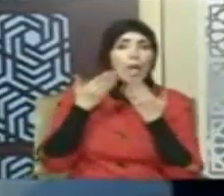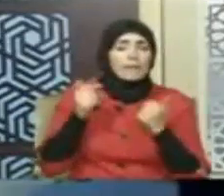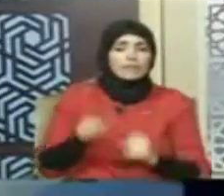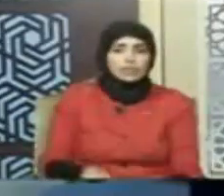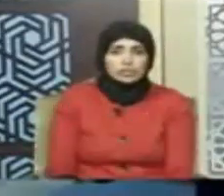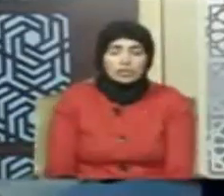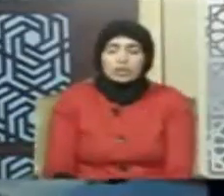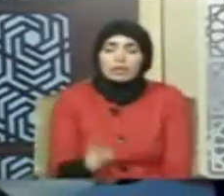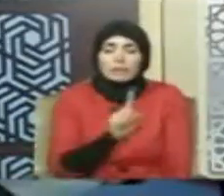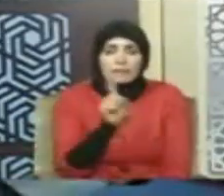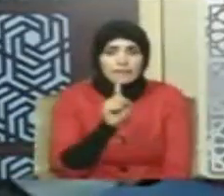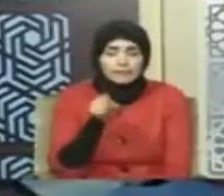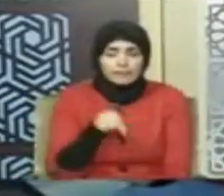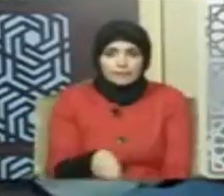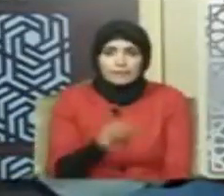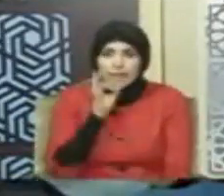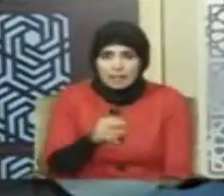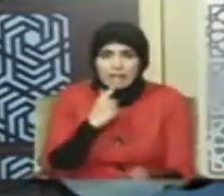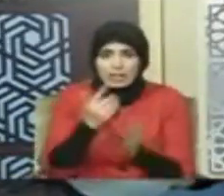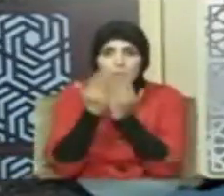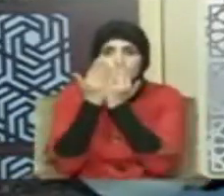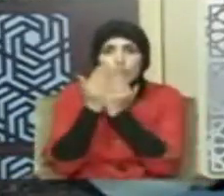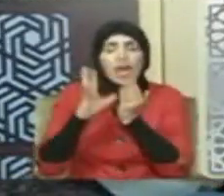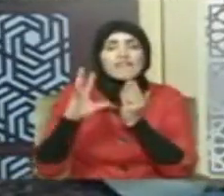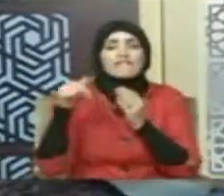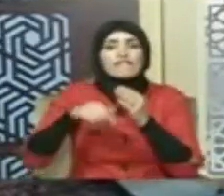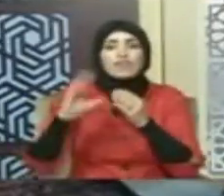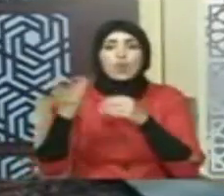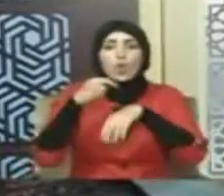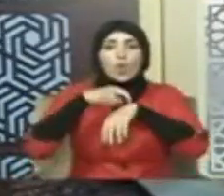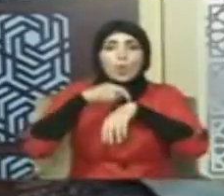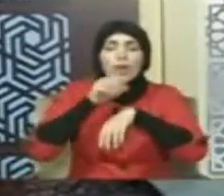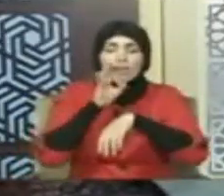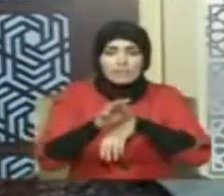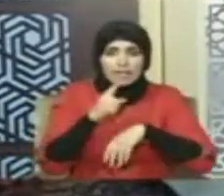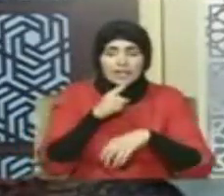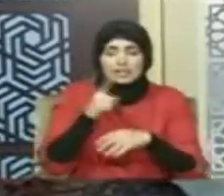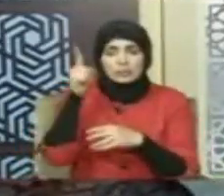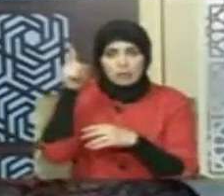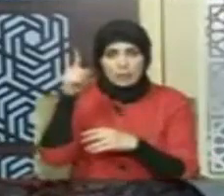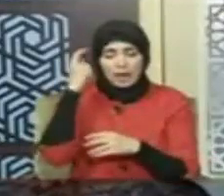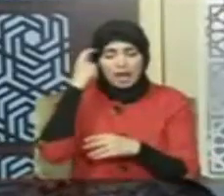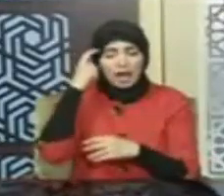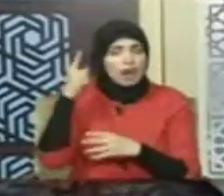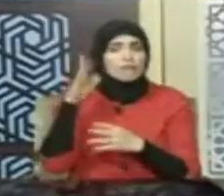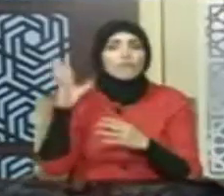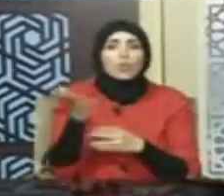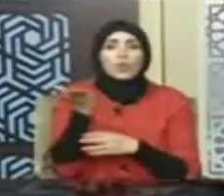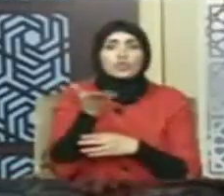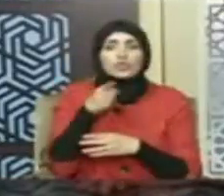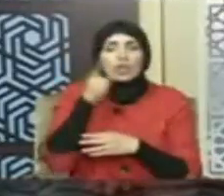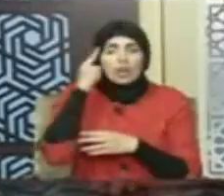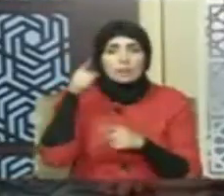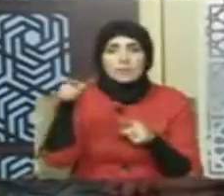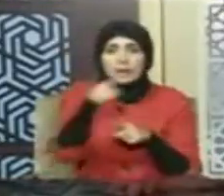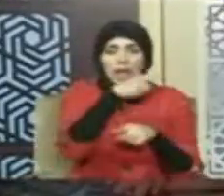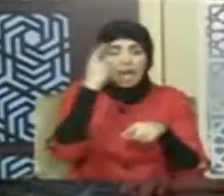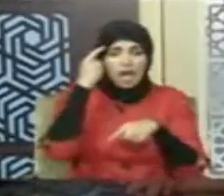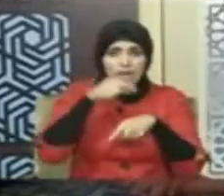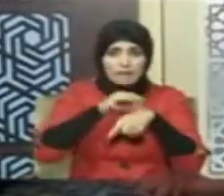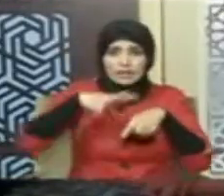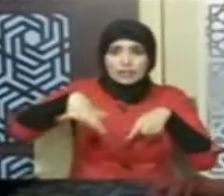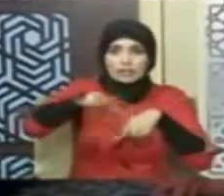أمن يجيب المضطر إذا دعاه ويكشف السوء ويجعلكم خلفاء